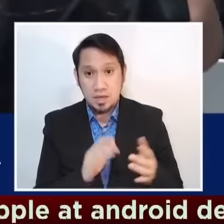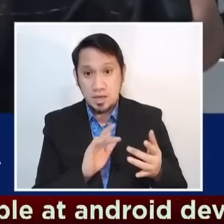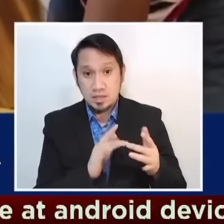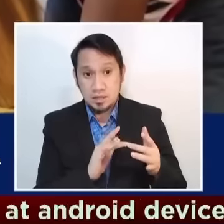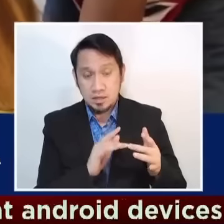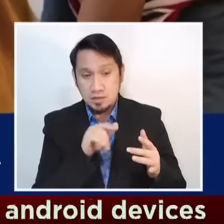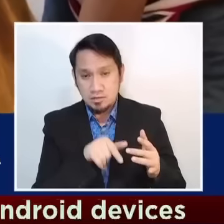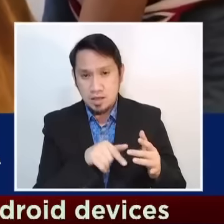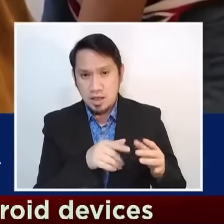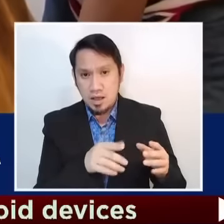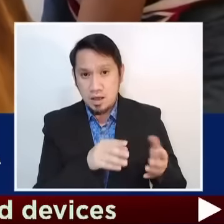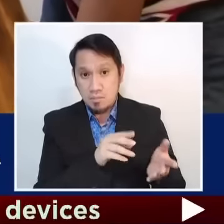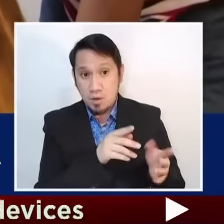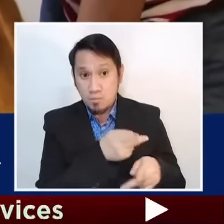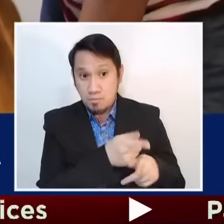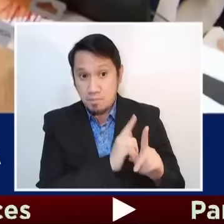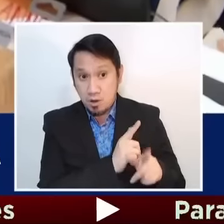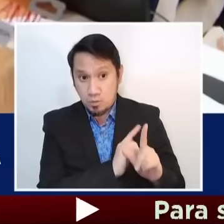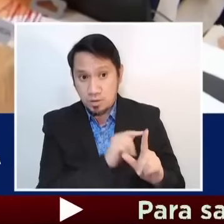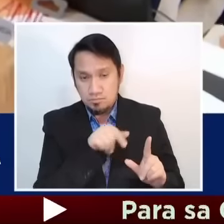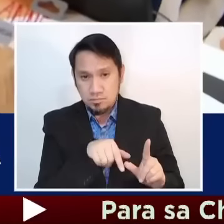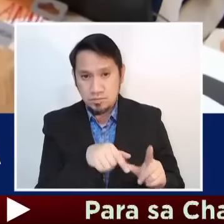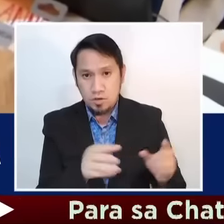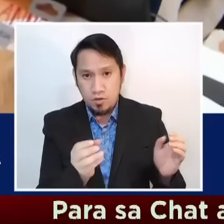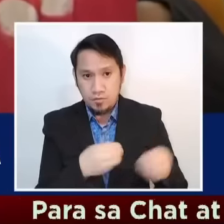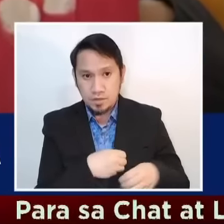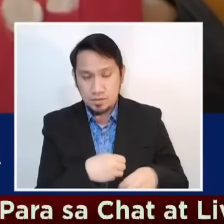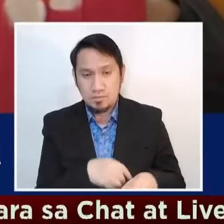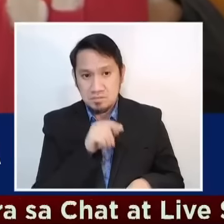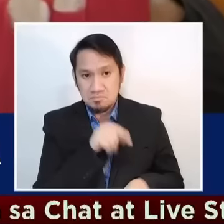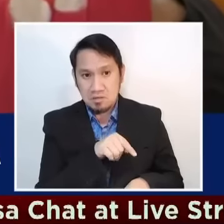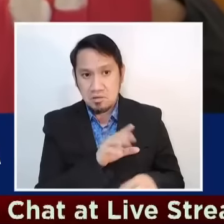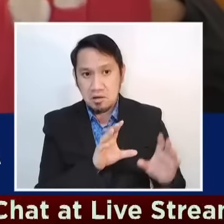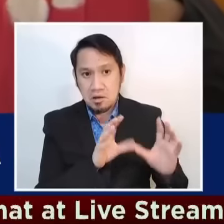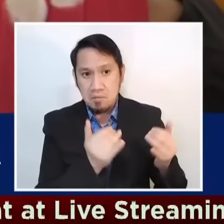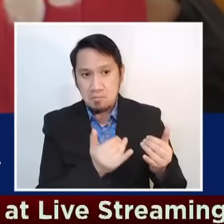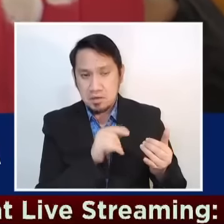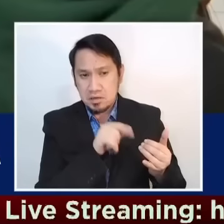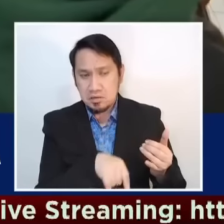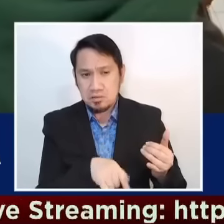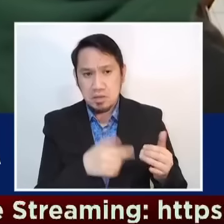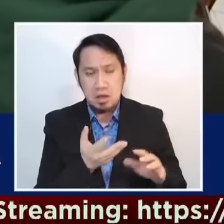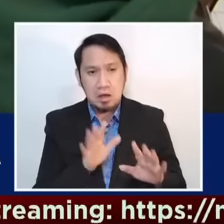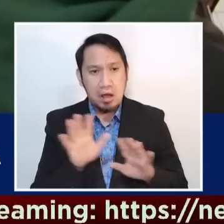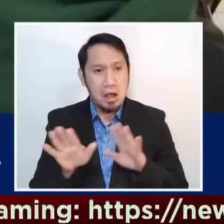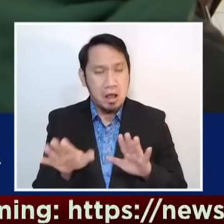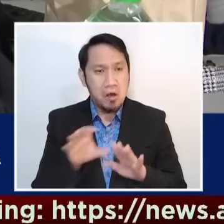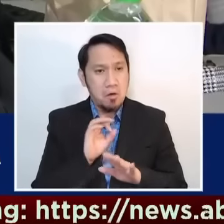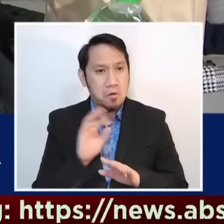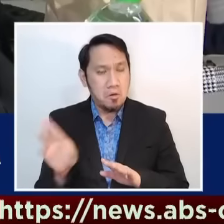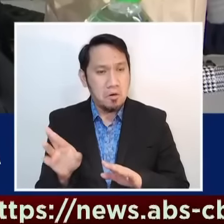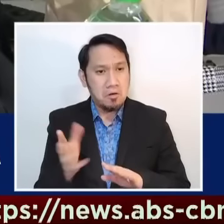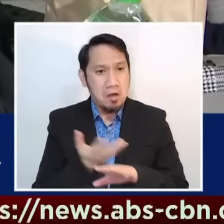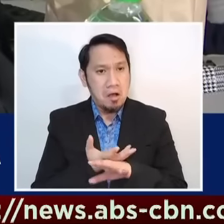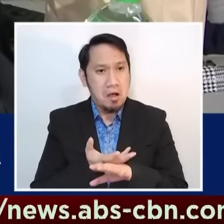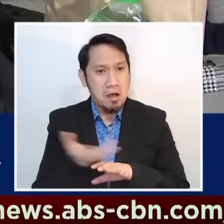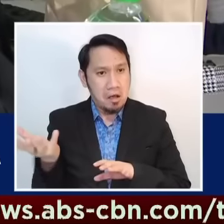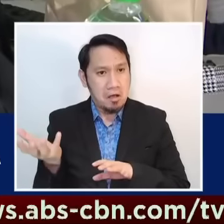OLA. Ayon sa PNP ACG, isa ito sa mga kumpanyang nanghaharas o nananakot sa kanilang mga kliyente pag